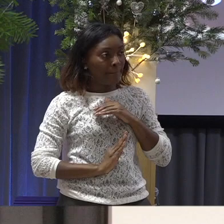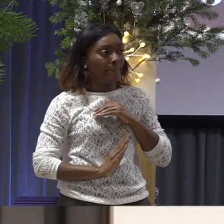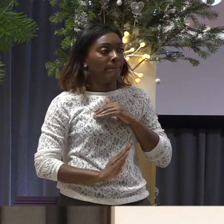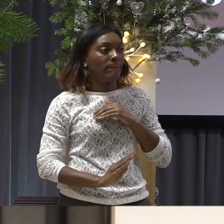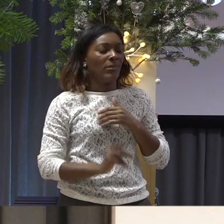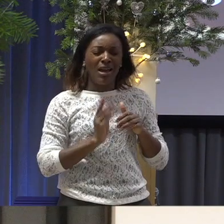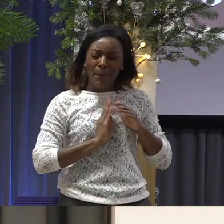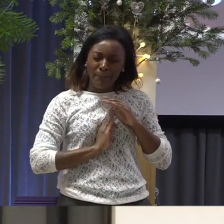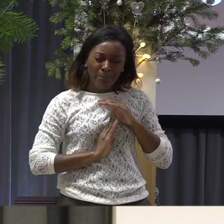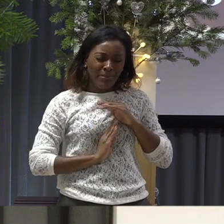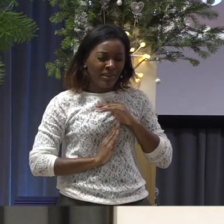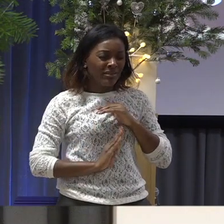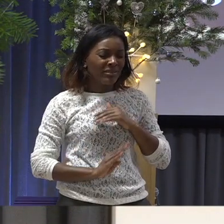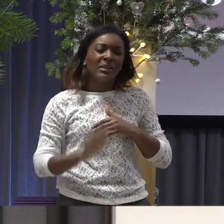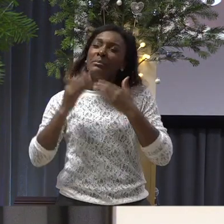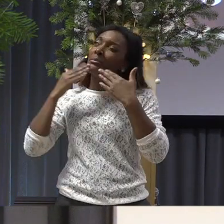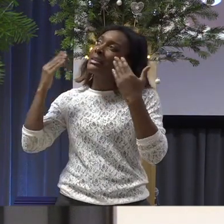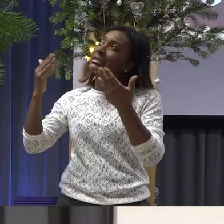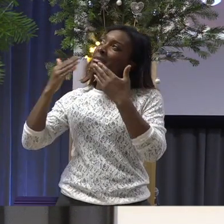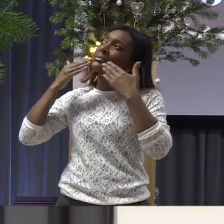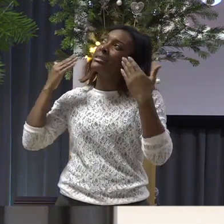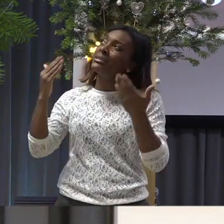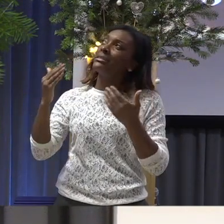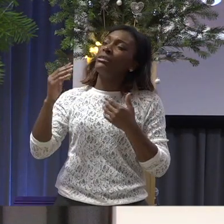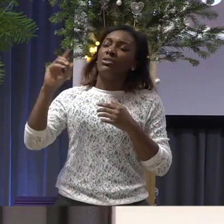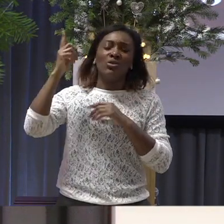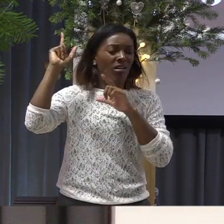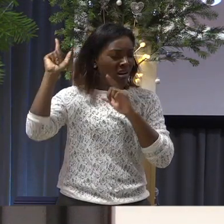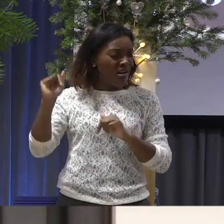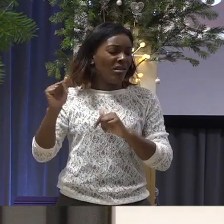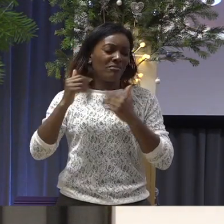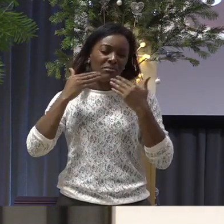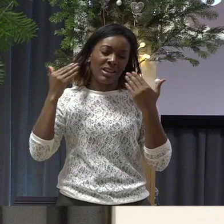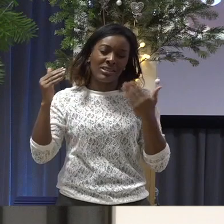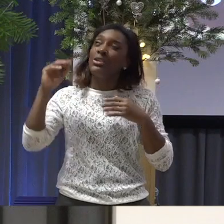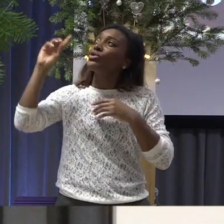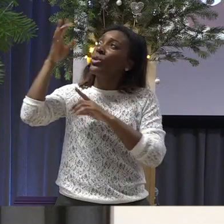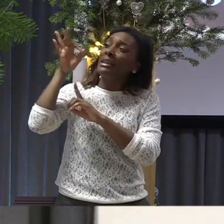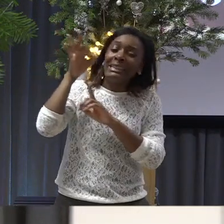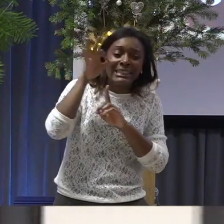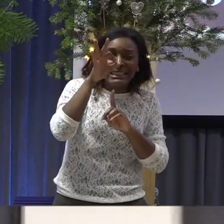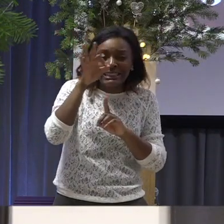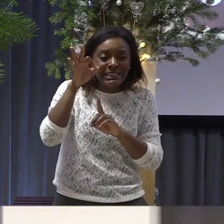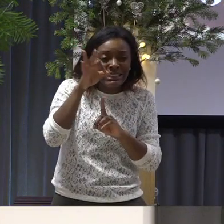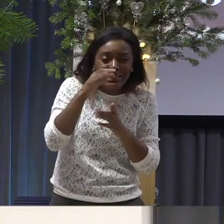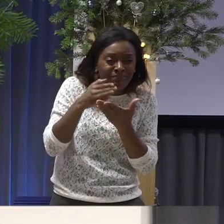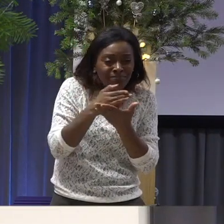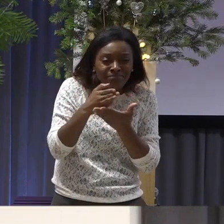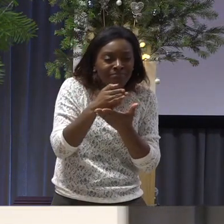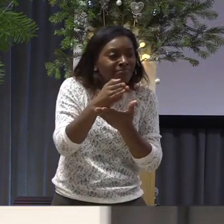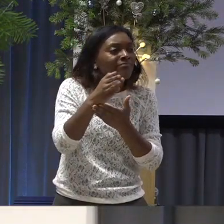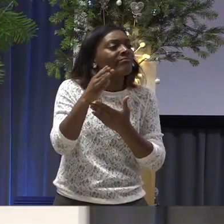Dieu. Reconnaissez l'Éternel. Reconnais-le dans toutes tes voies. Et Dieu accomplira sa part.